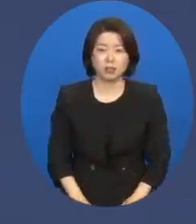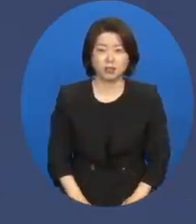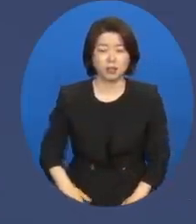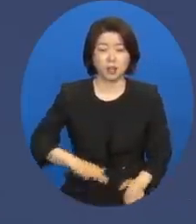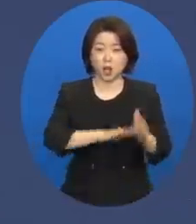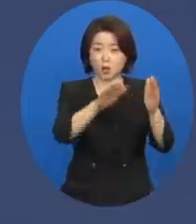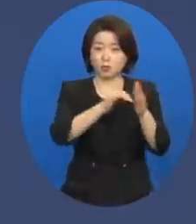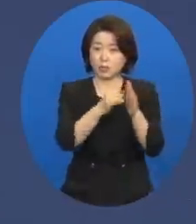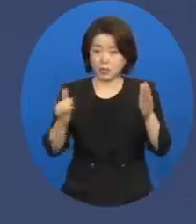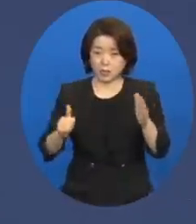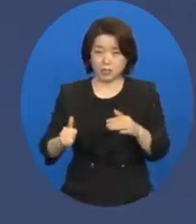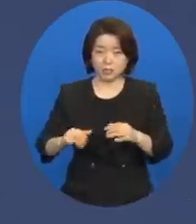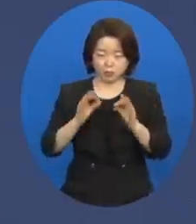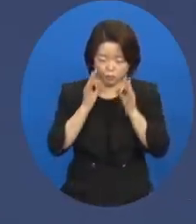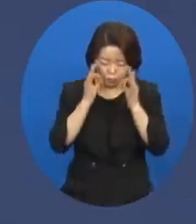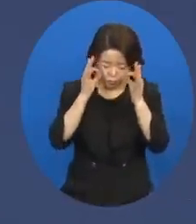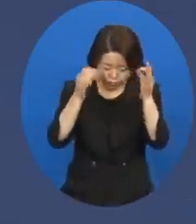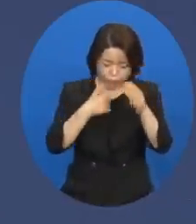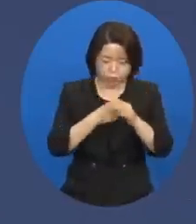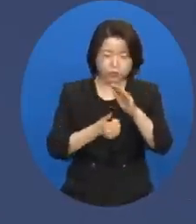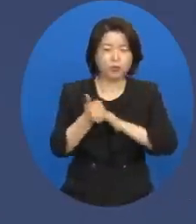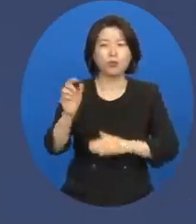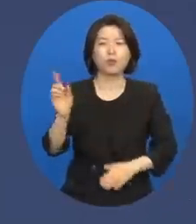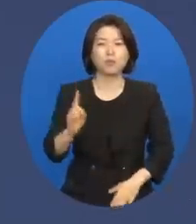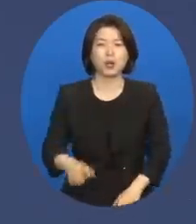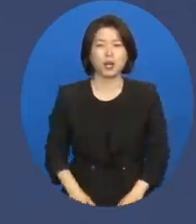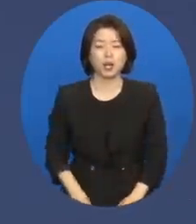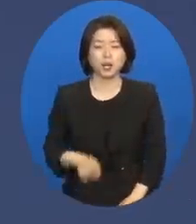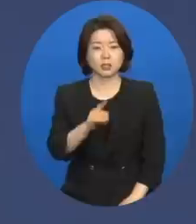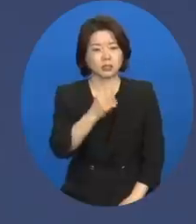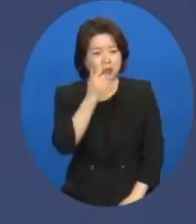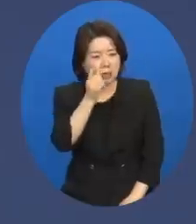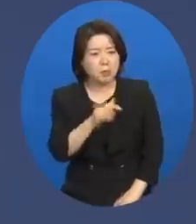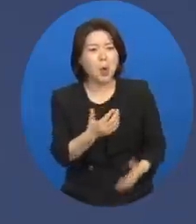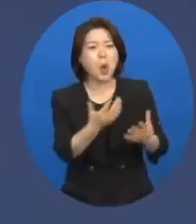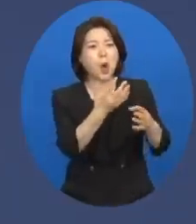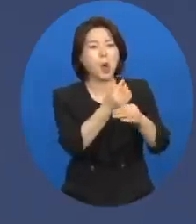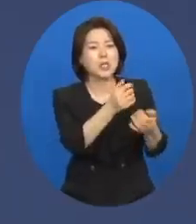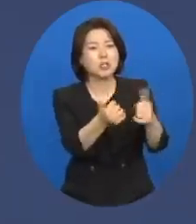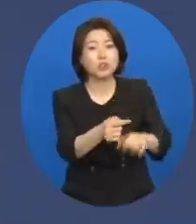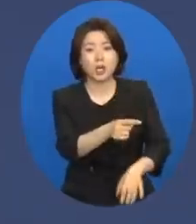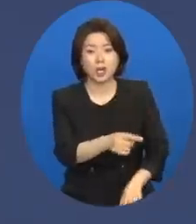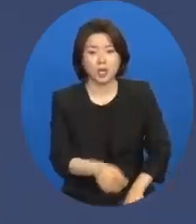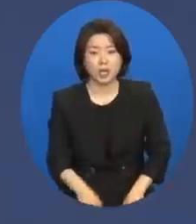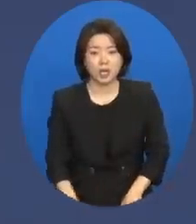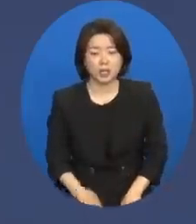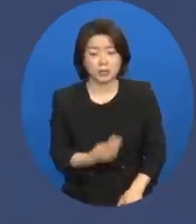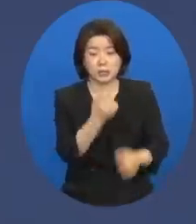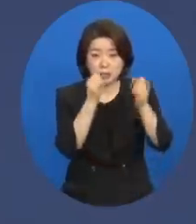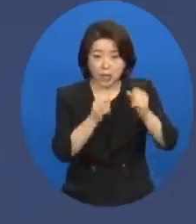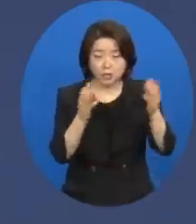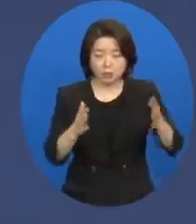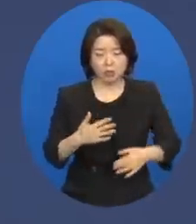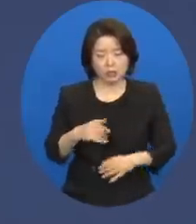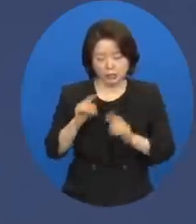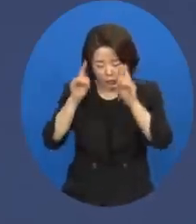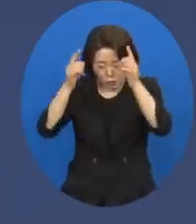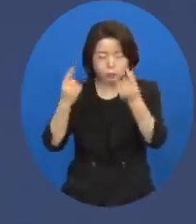가족의 온통 간절한 소원은 저 아버지 언제 숨이 끊어지시나. 저 아버지 살아있는 한은